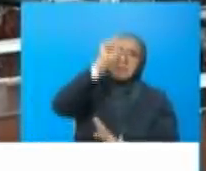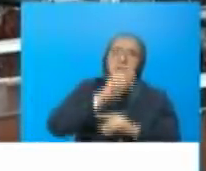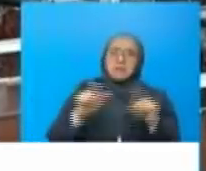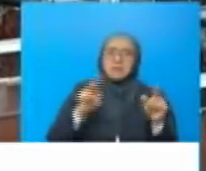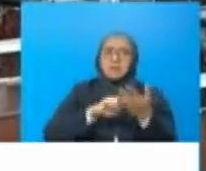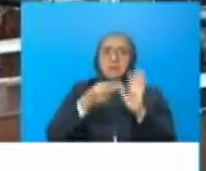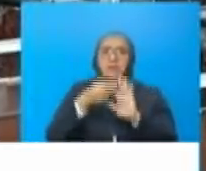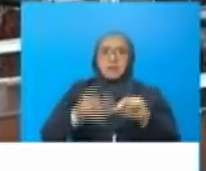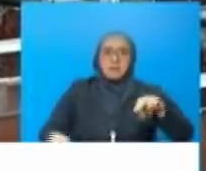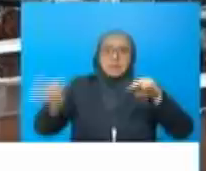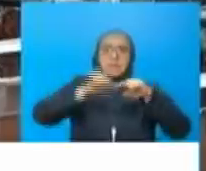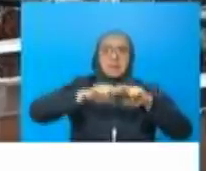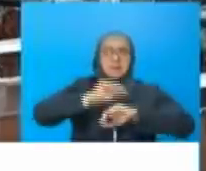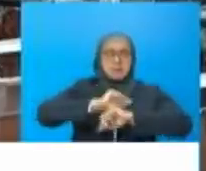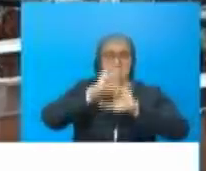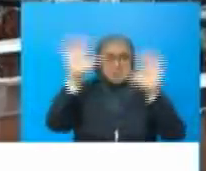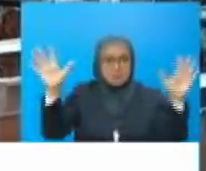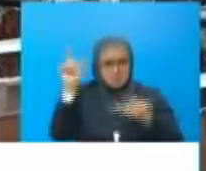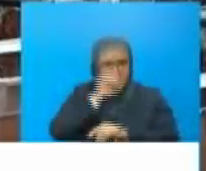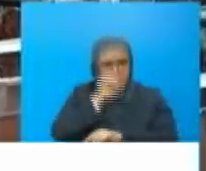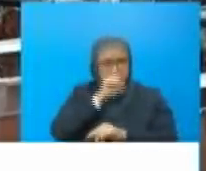kepimpinan di opposition block ni